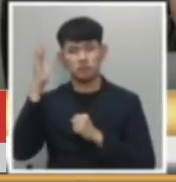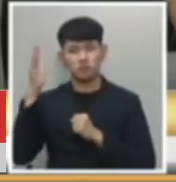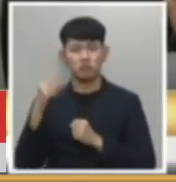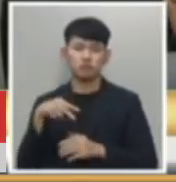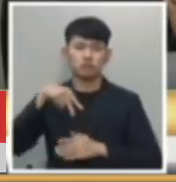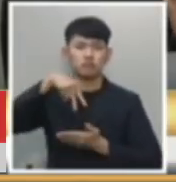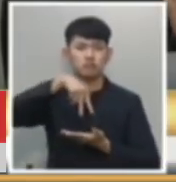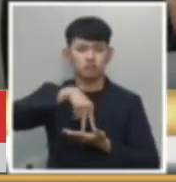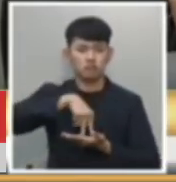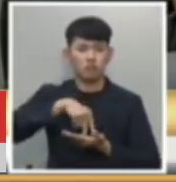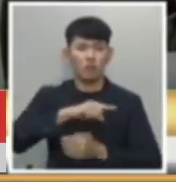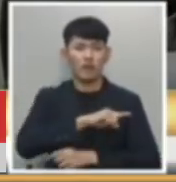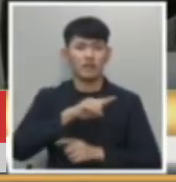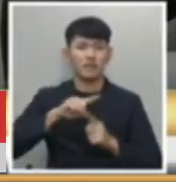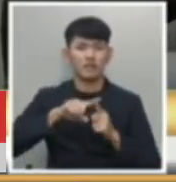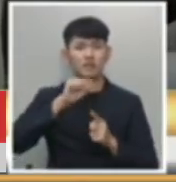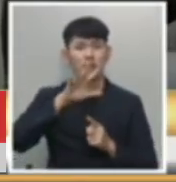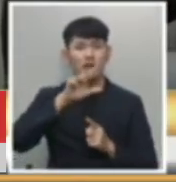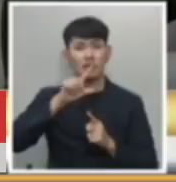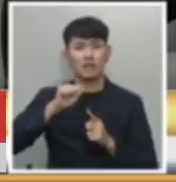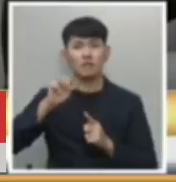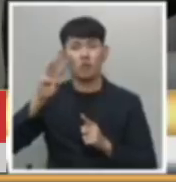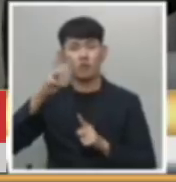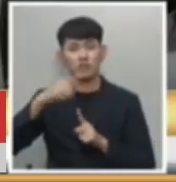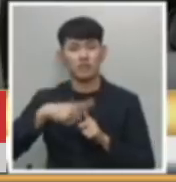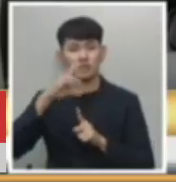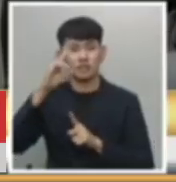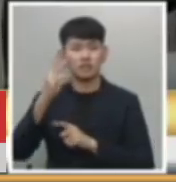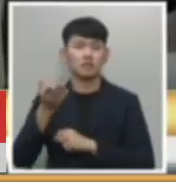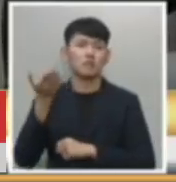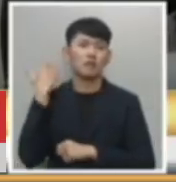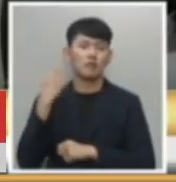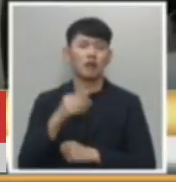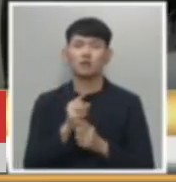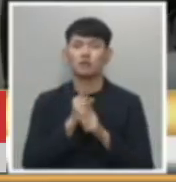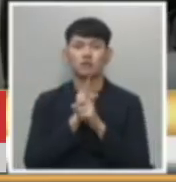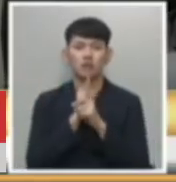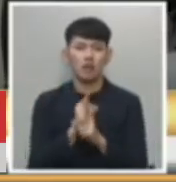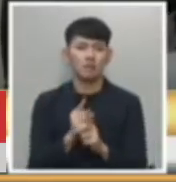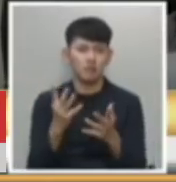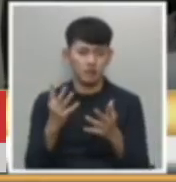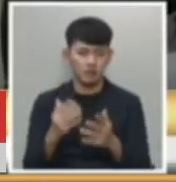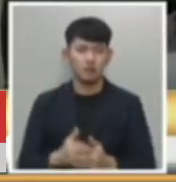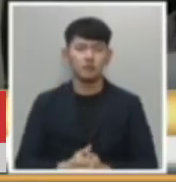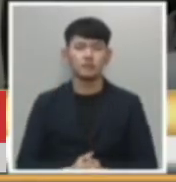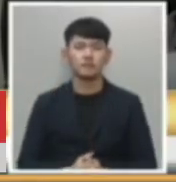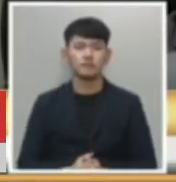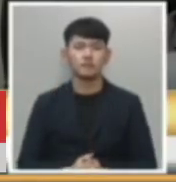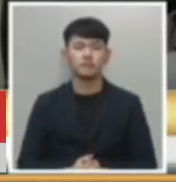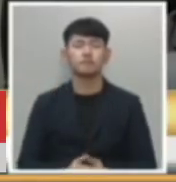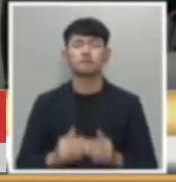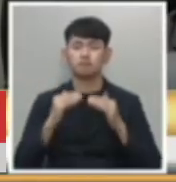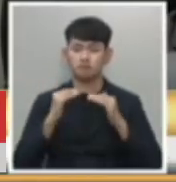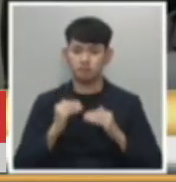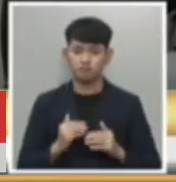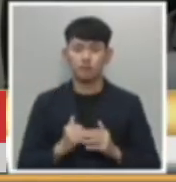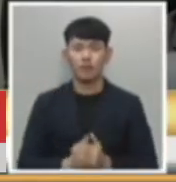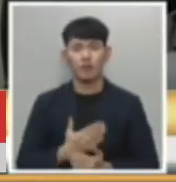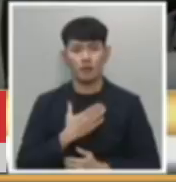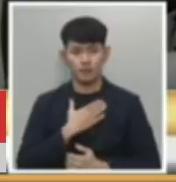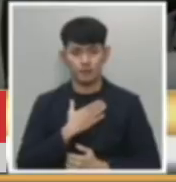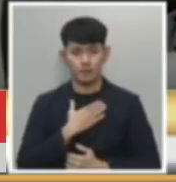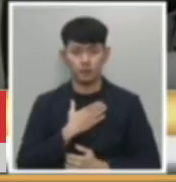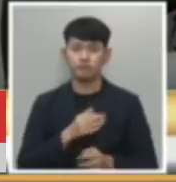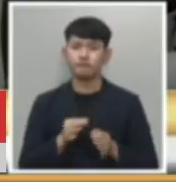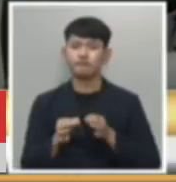ที่25-26กรกฎาคมที่ผ่านมานะครับในอันดับต่อไปนะครับผมจะ